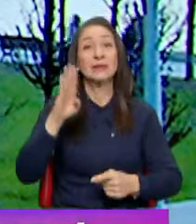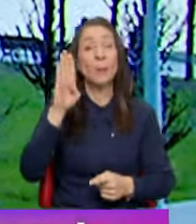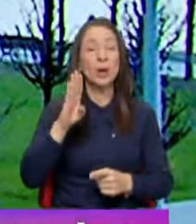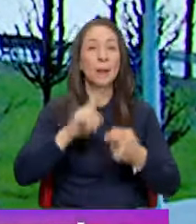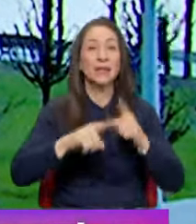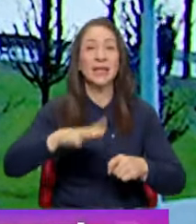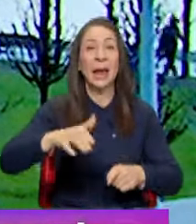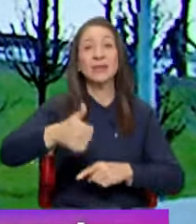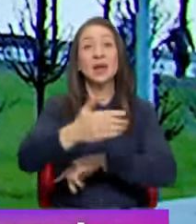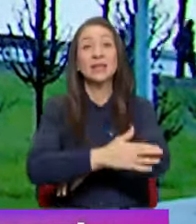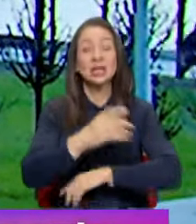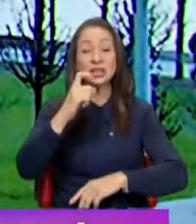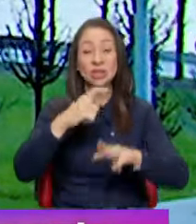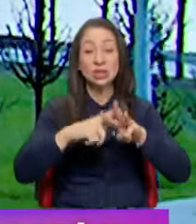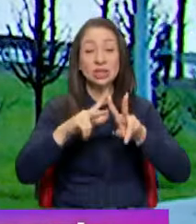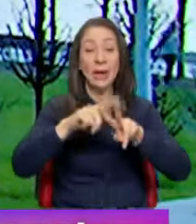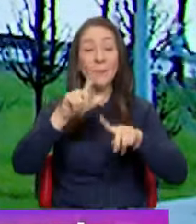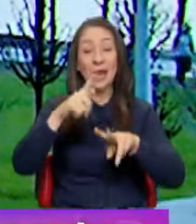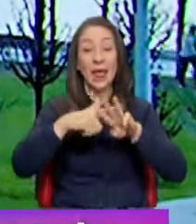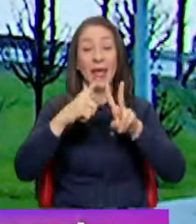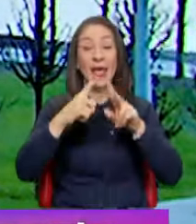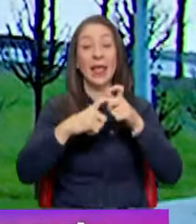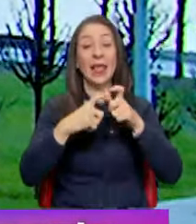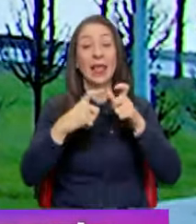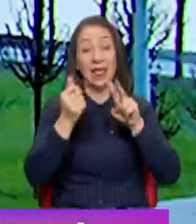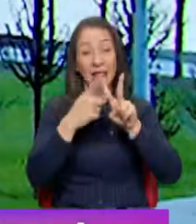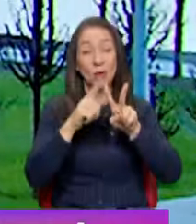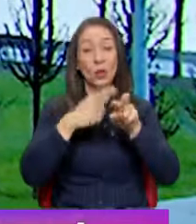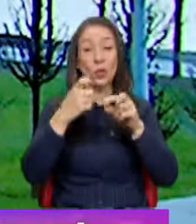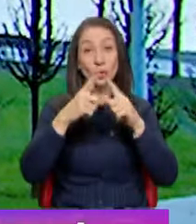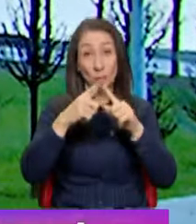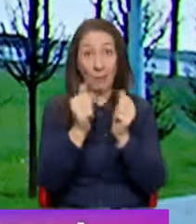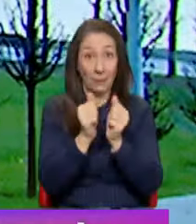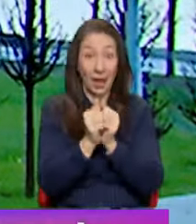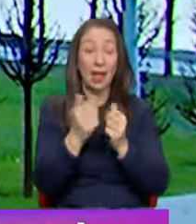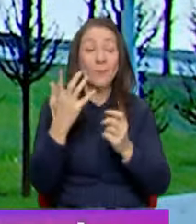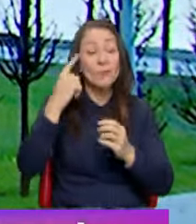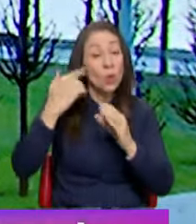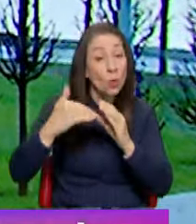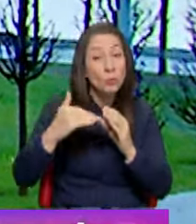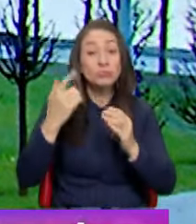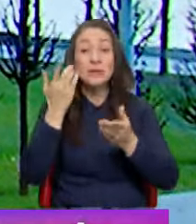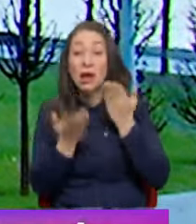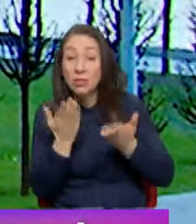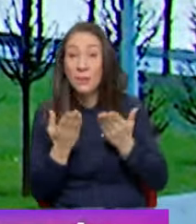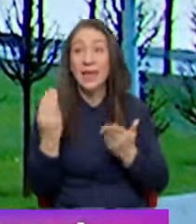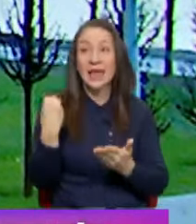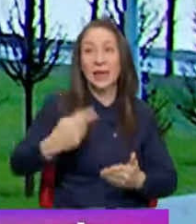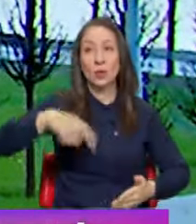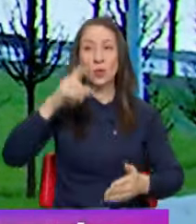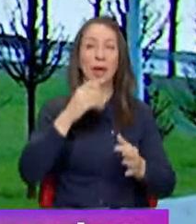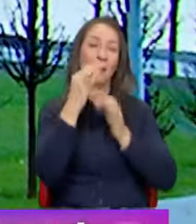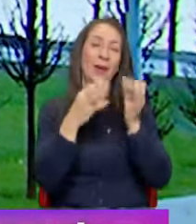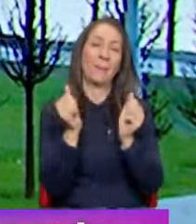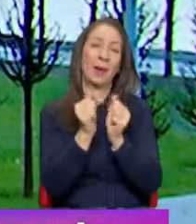Parti Genel Başkan Yardımcısı Cemal enginyurt ile birlikte hem yorumlar hem analizler hem de yeni günün haberleri